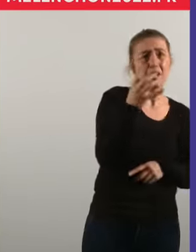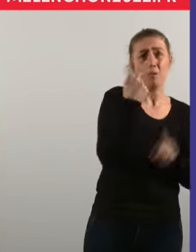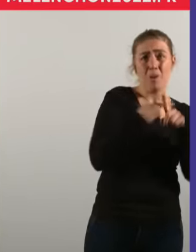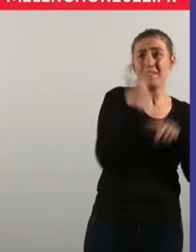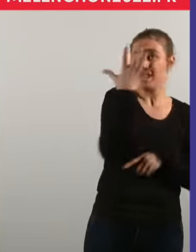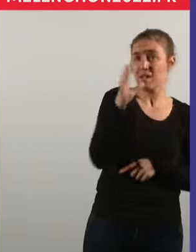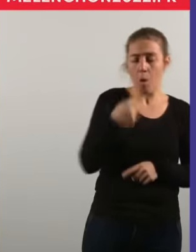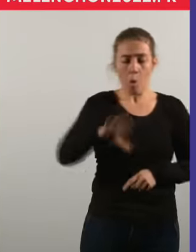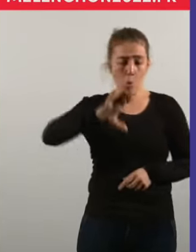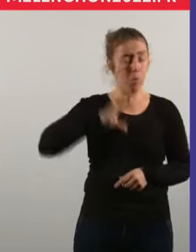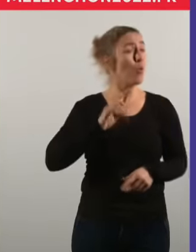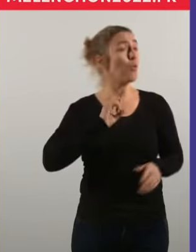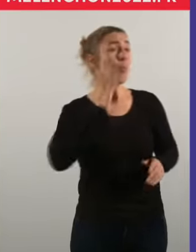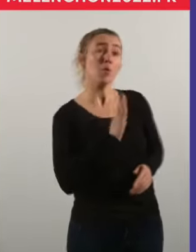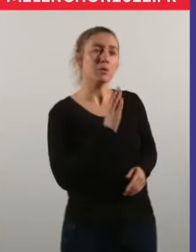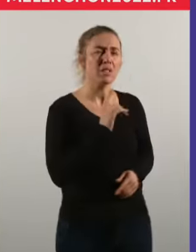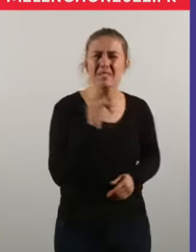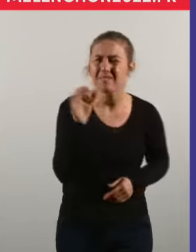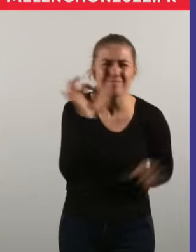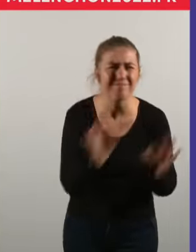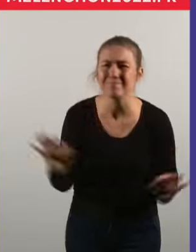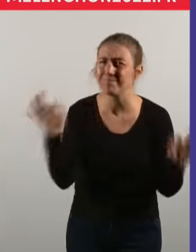normal.